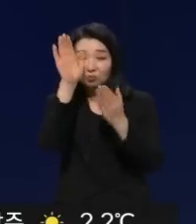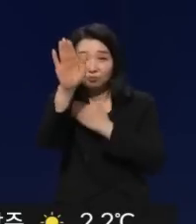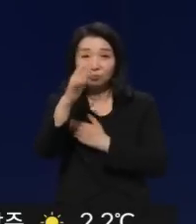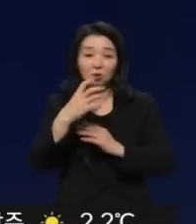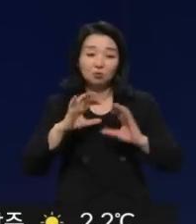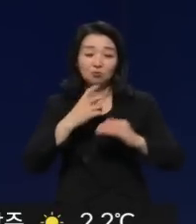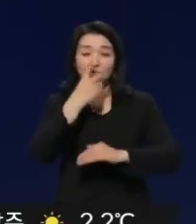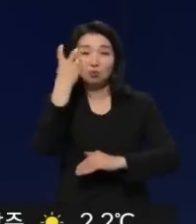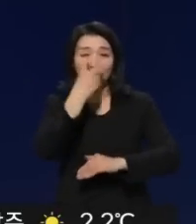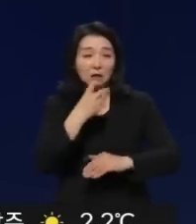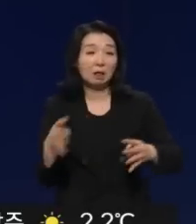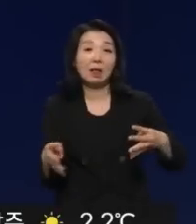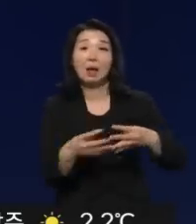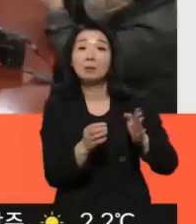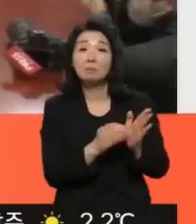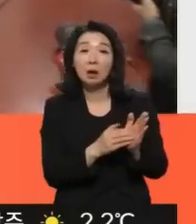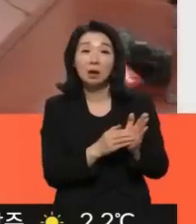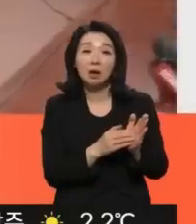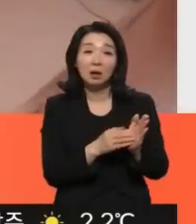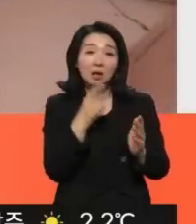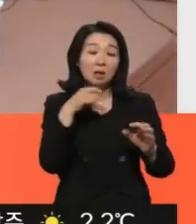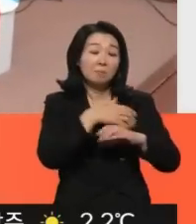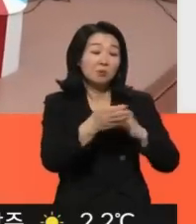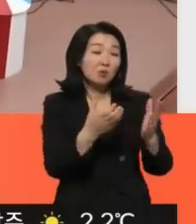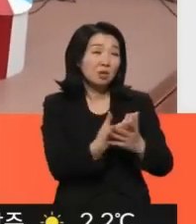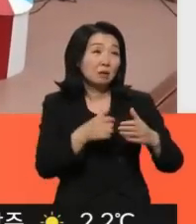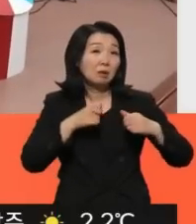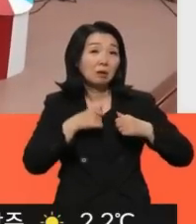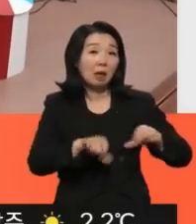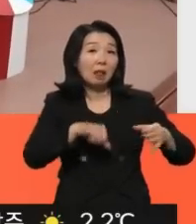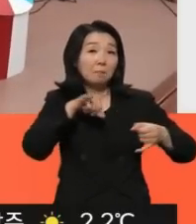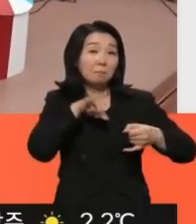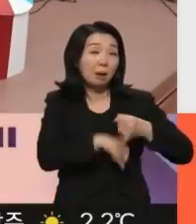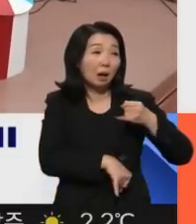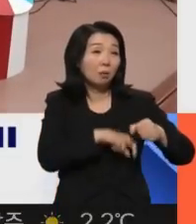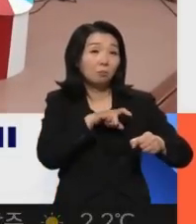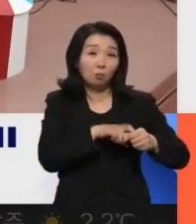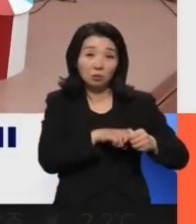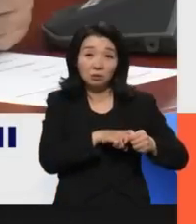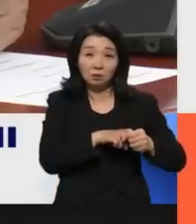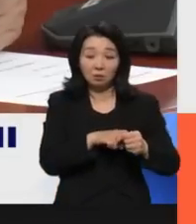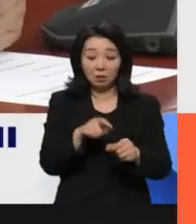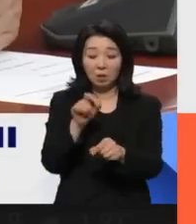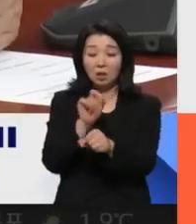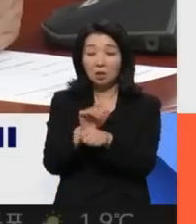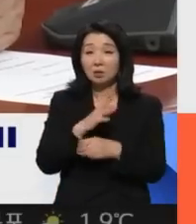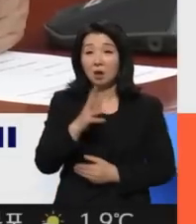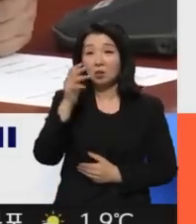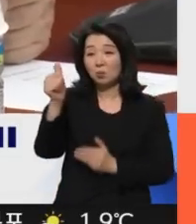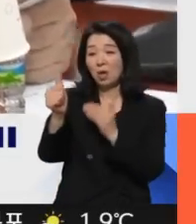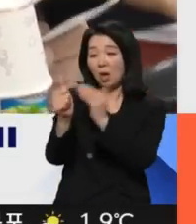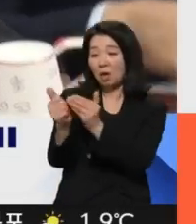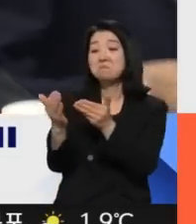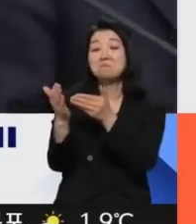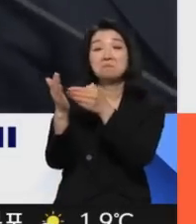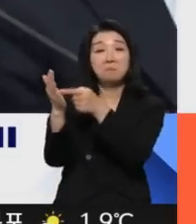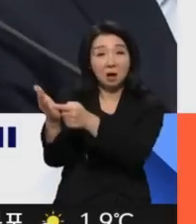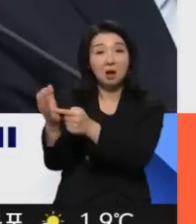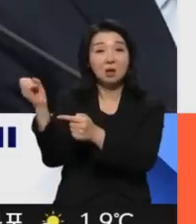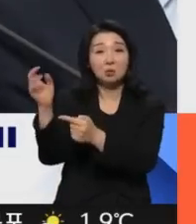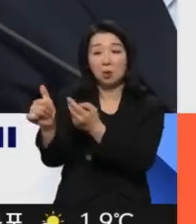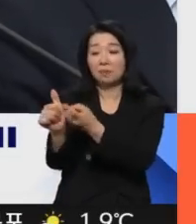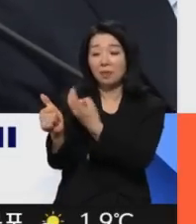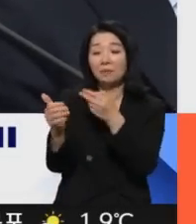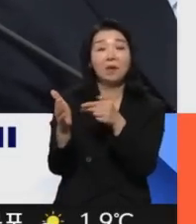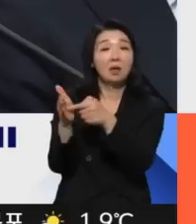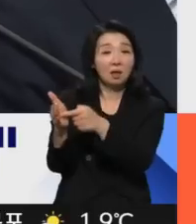하기로 합의한 바가 있죠. 민주당이 이걸 깨려고 한다는 주장인데요. 이상민 행안부 장관의 해임 건의안을 발의하고 탄핵